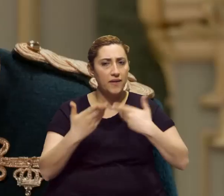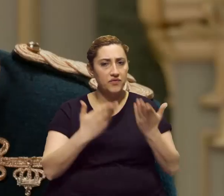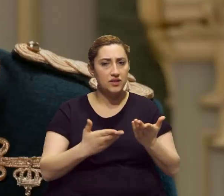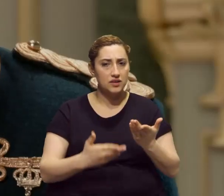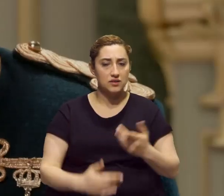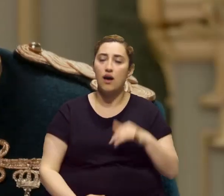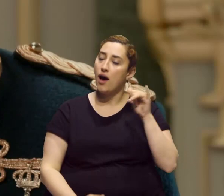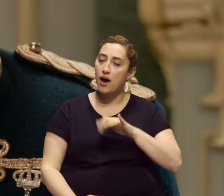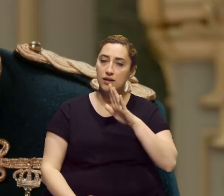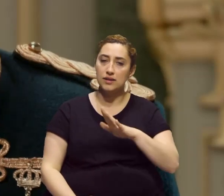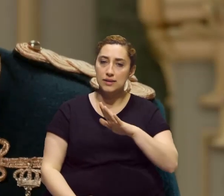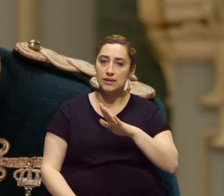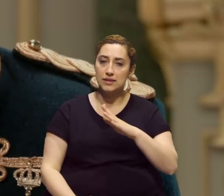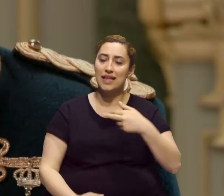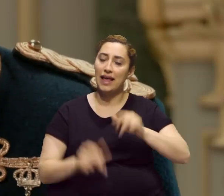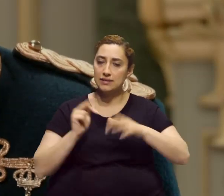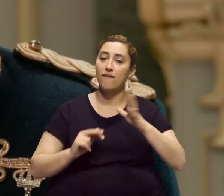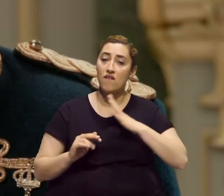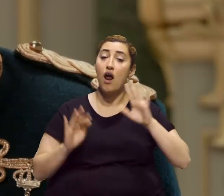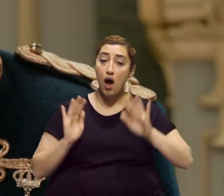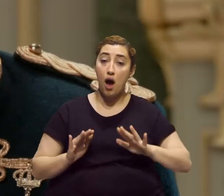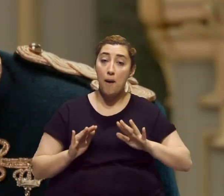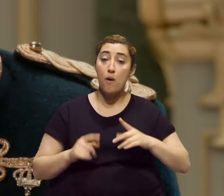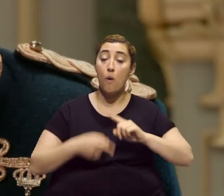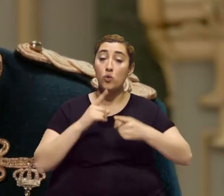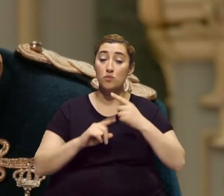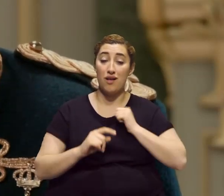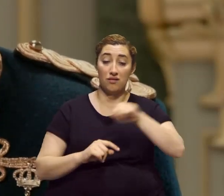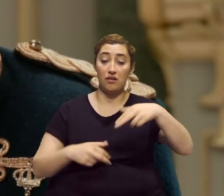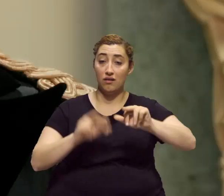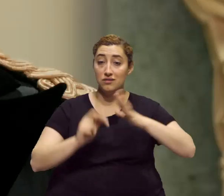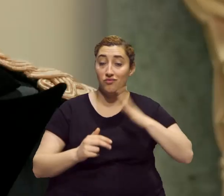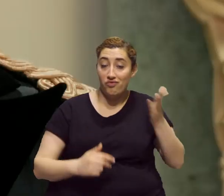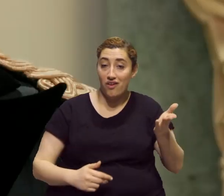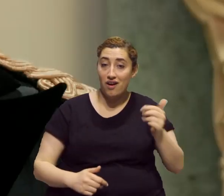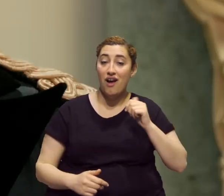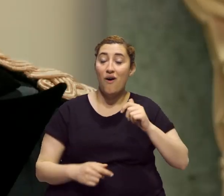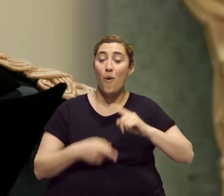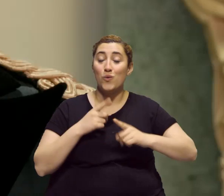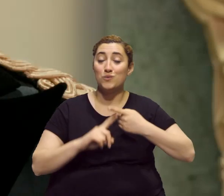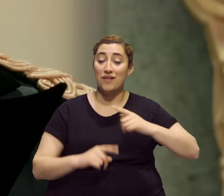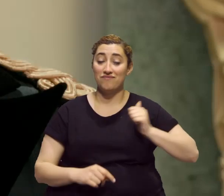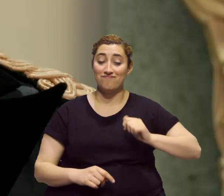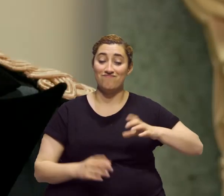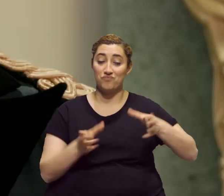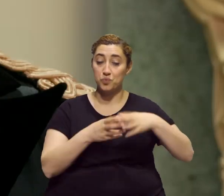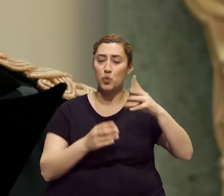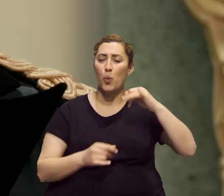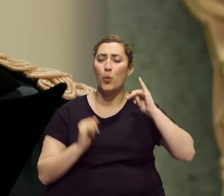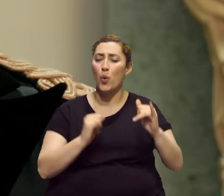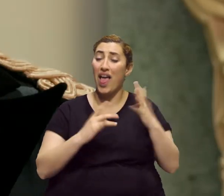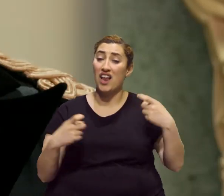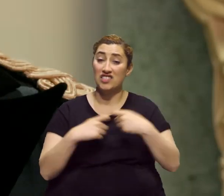bana. Haklısınız majesteleri. Eksiklerimiz var. Ancak Osmanlı ordusunun da eksikleri var. Osmanlı ordusu son derece kötü durumda.